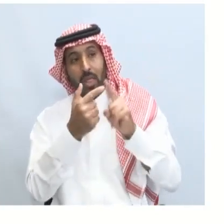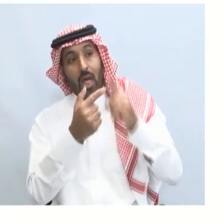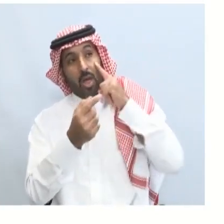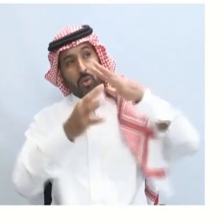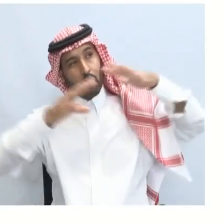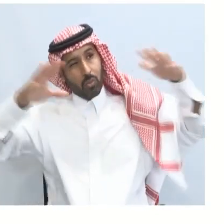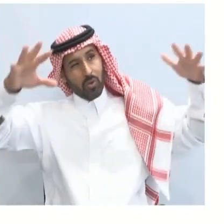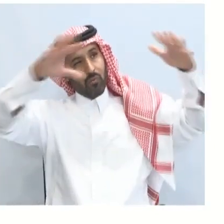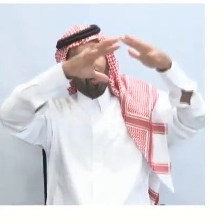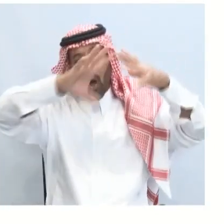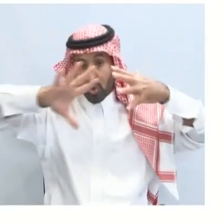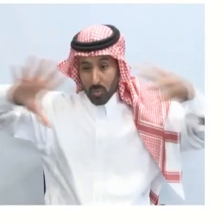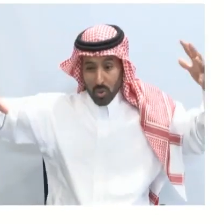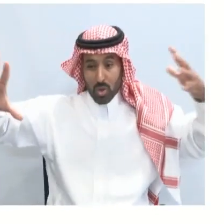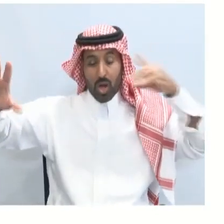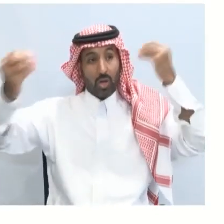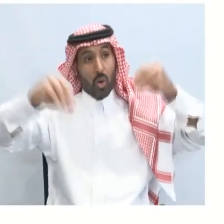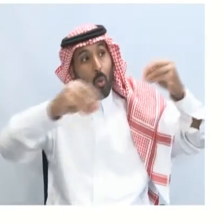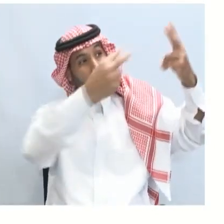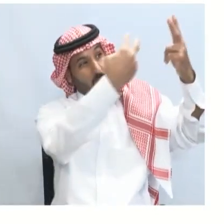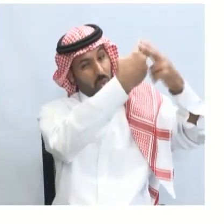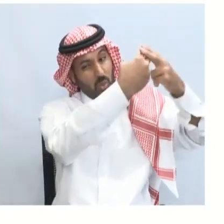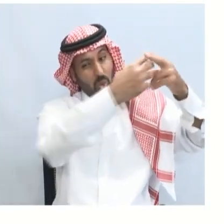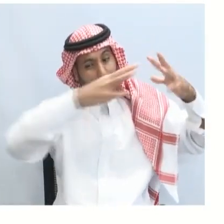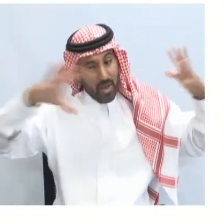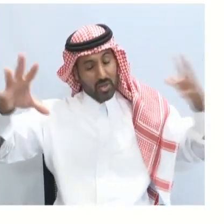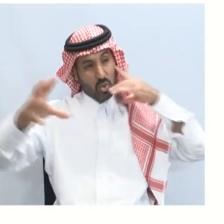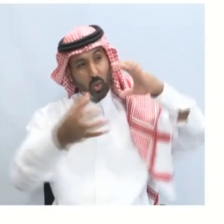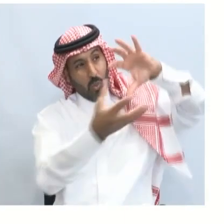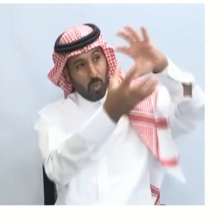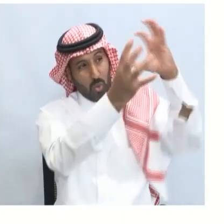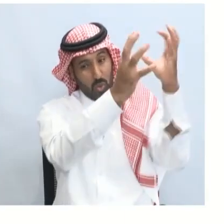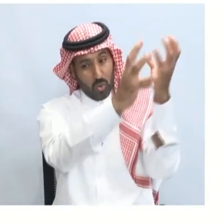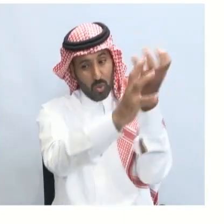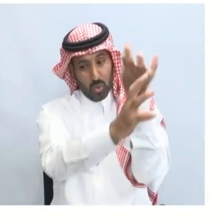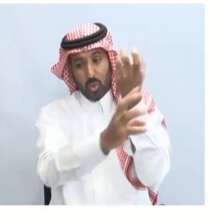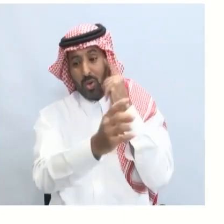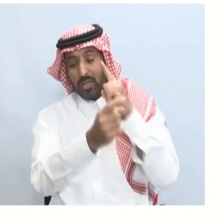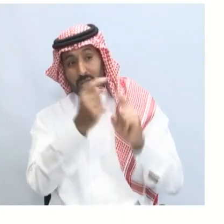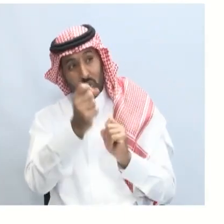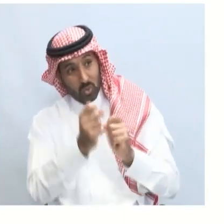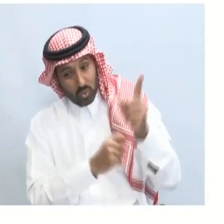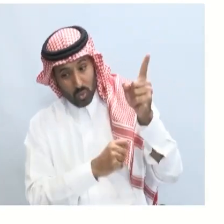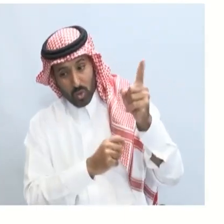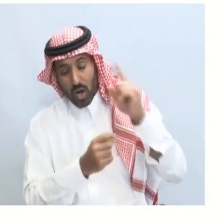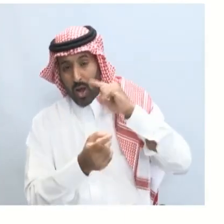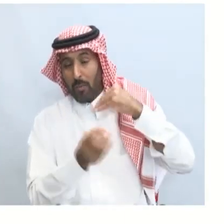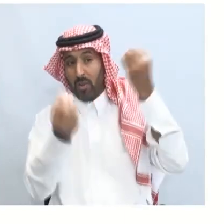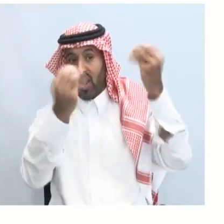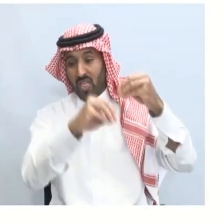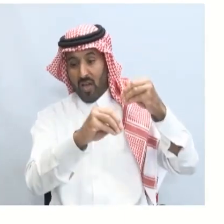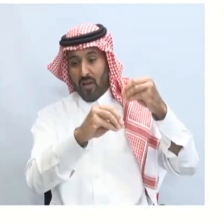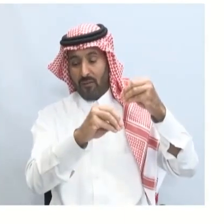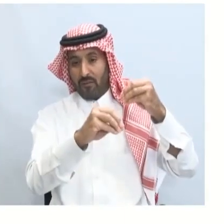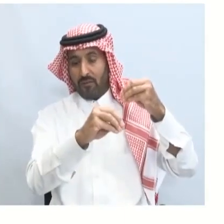الفضاء الشاسع الذي يحتوي على اعداد ضخمه من المجرات والسدم والكواكب بالاضافه